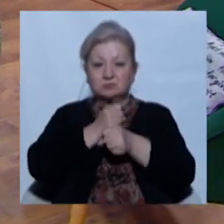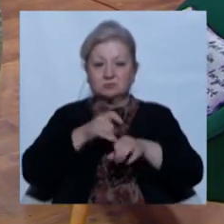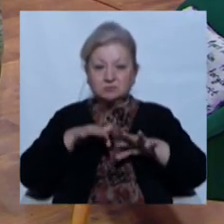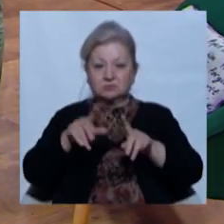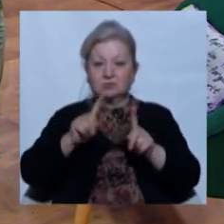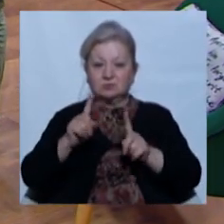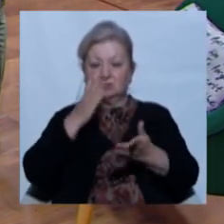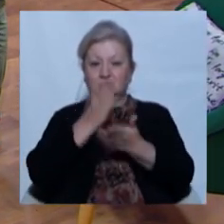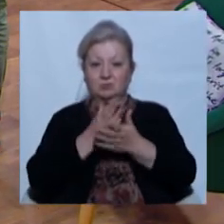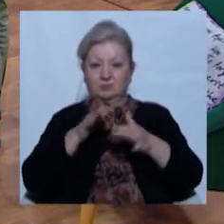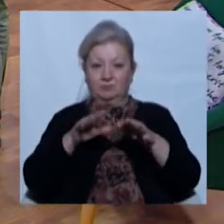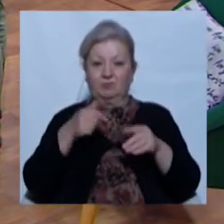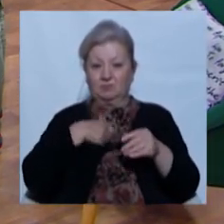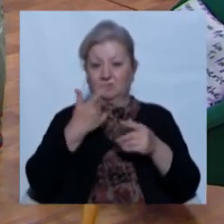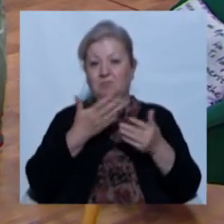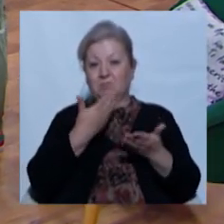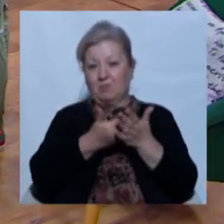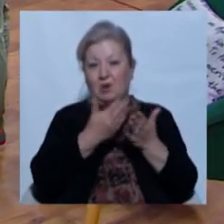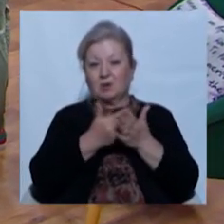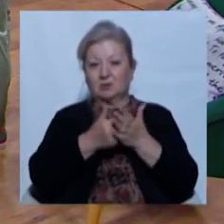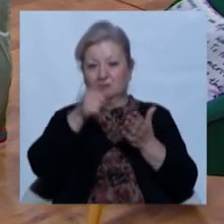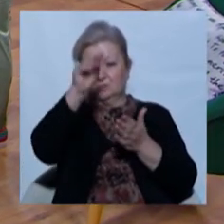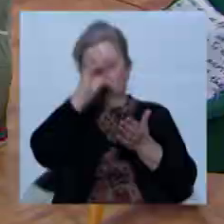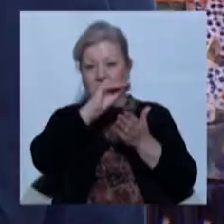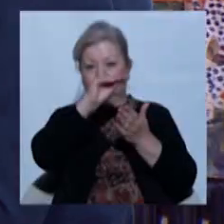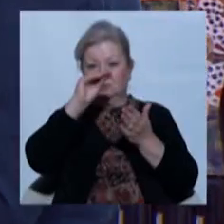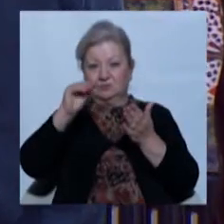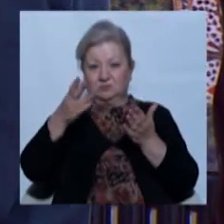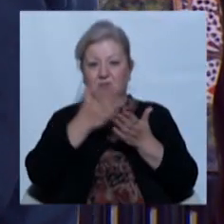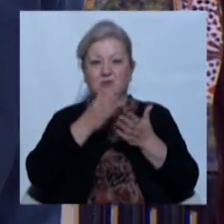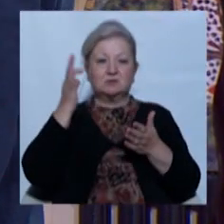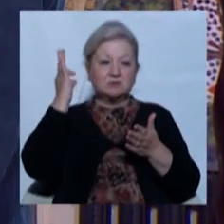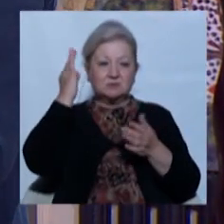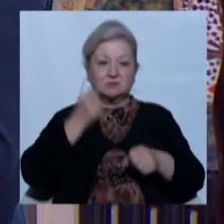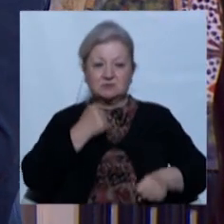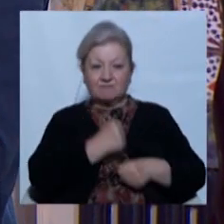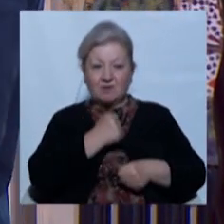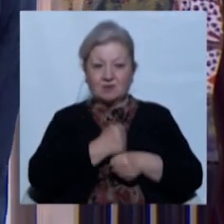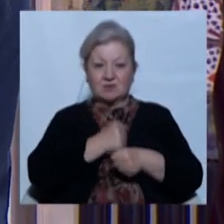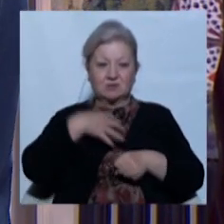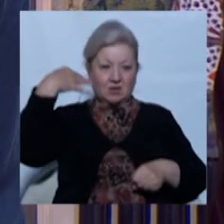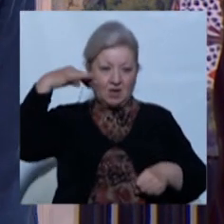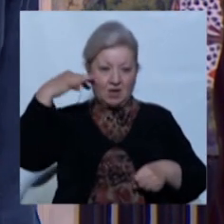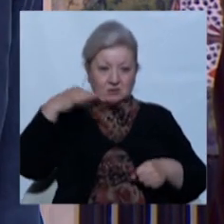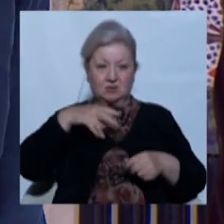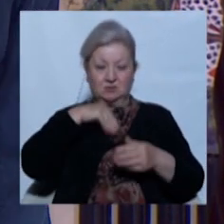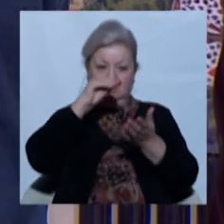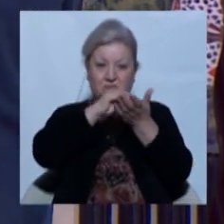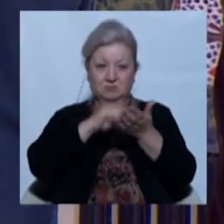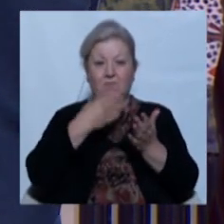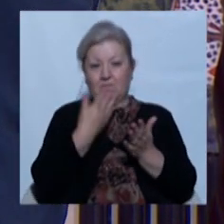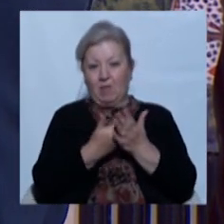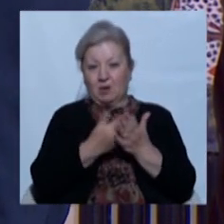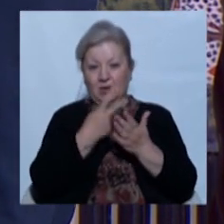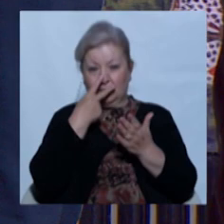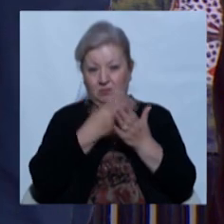მხოლოდ სამი, ანუ მაგალითისთვის ჩამოვწერე სამეგრელო, სვანეთი და აჭარა, ესეთი მსგავსი ტიპის ცხრილი